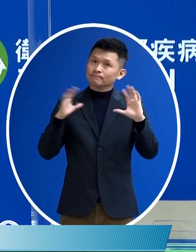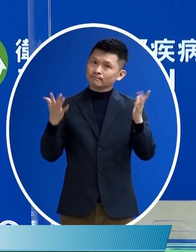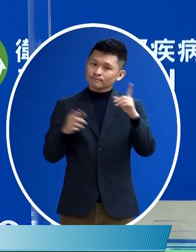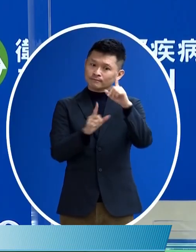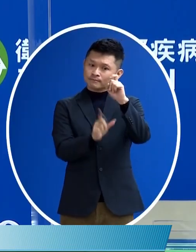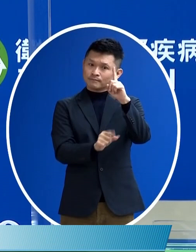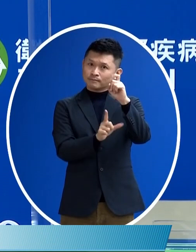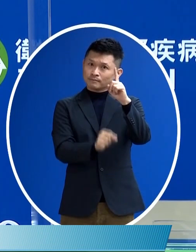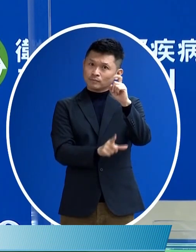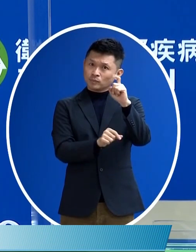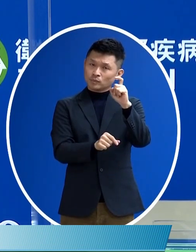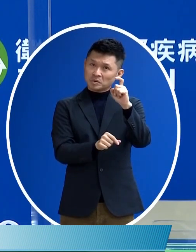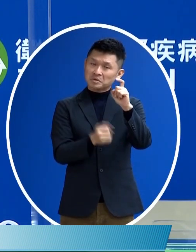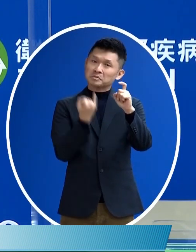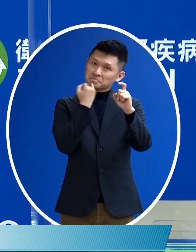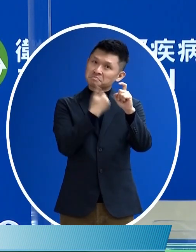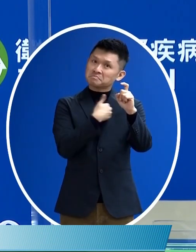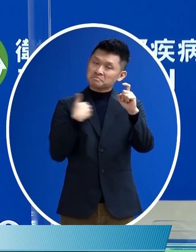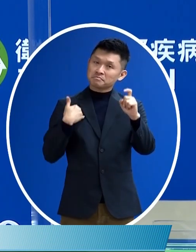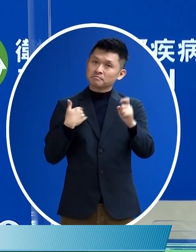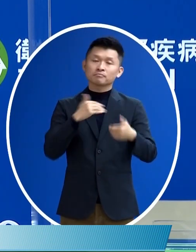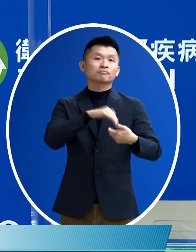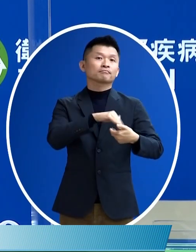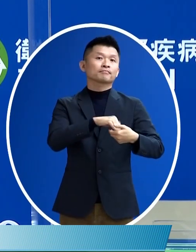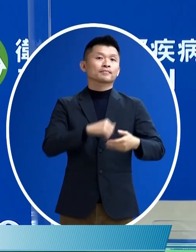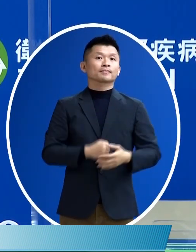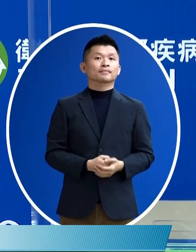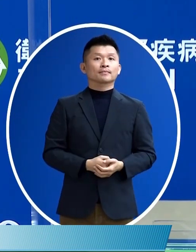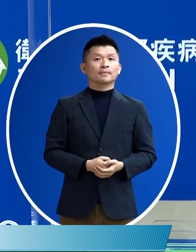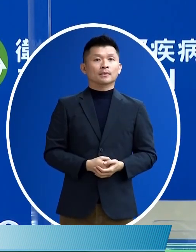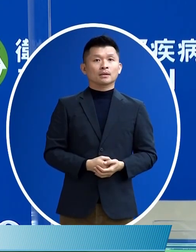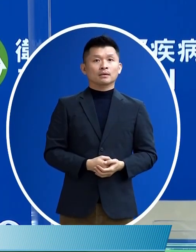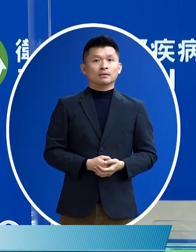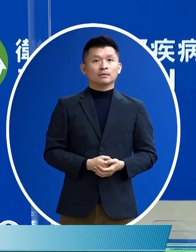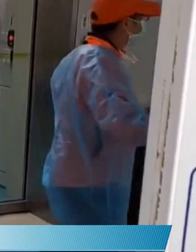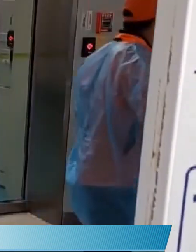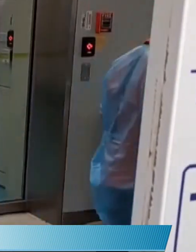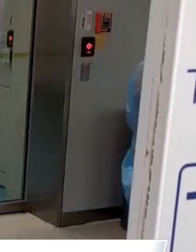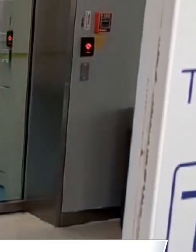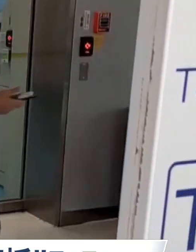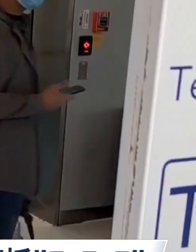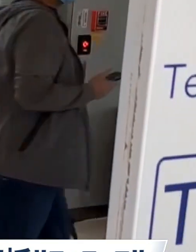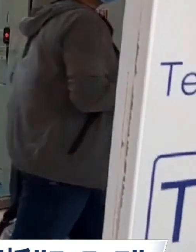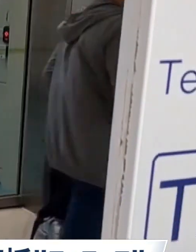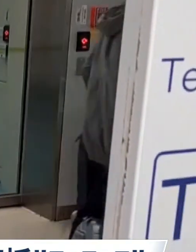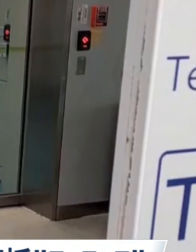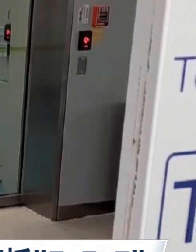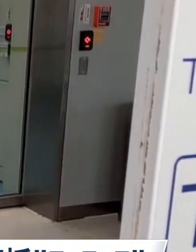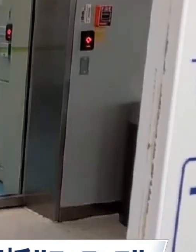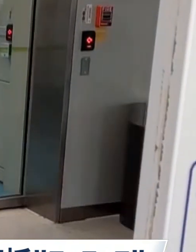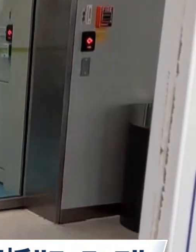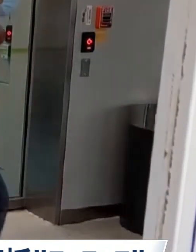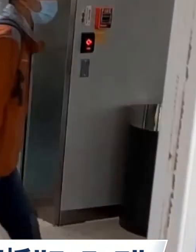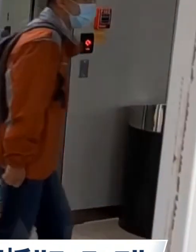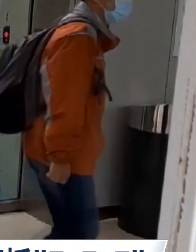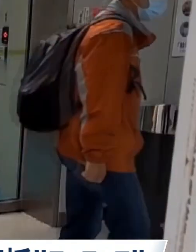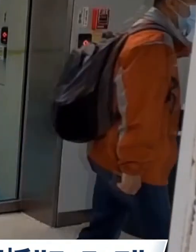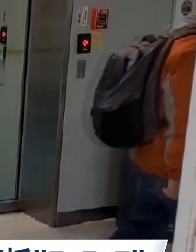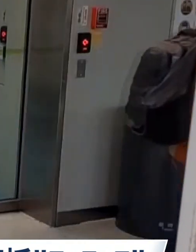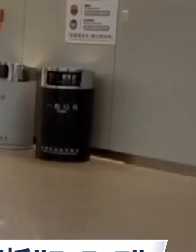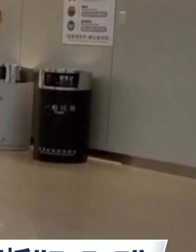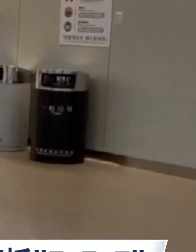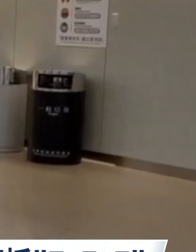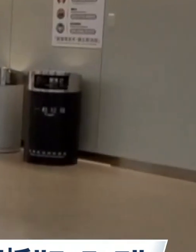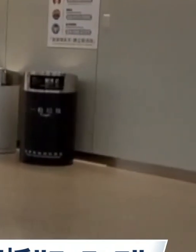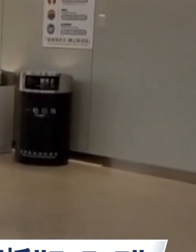是都有可能。那这个应该不会跳票了。 此外，春节检疫7+7+7松绑专